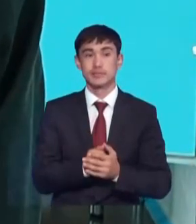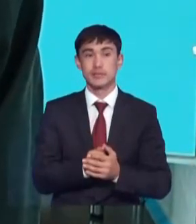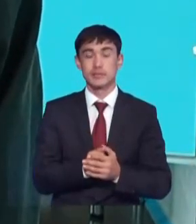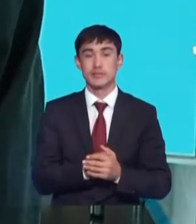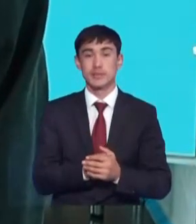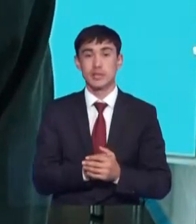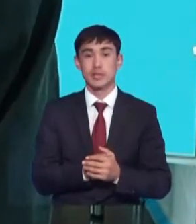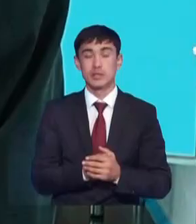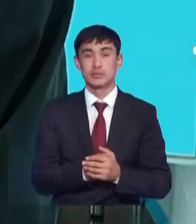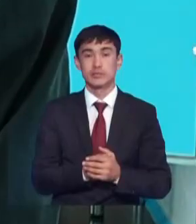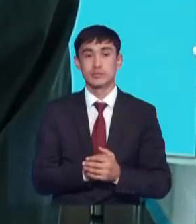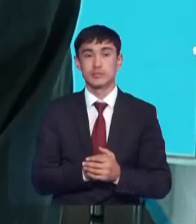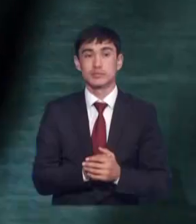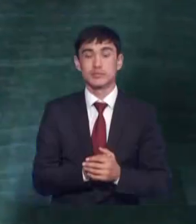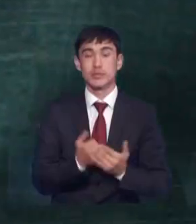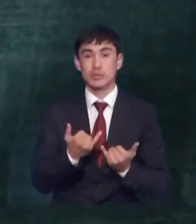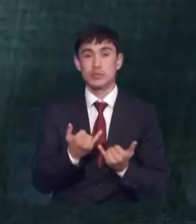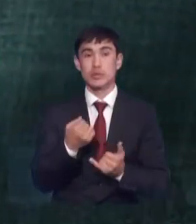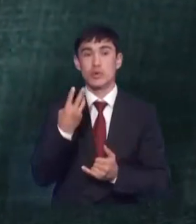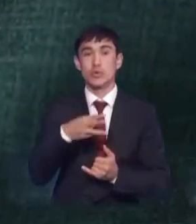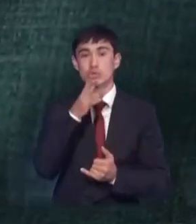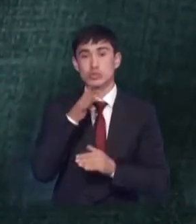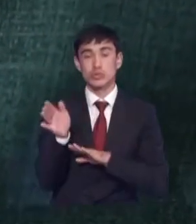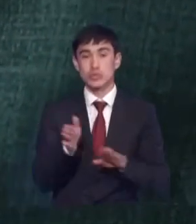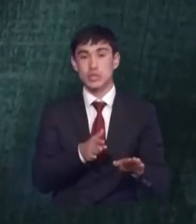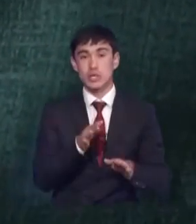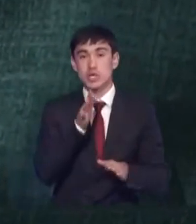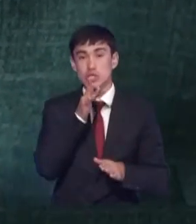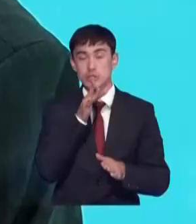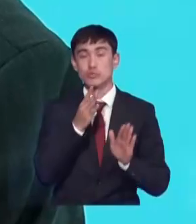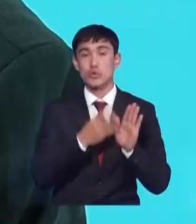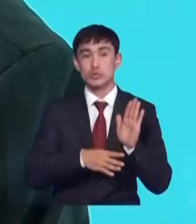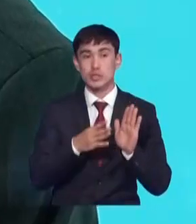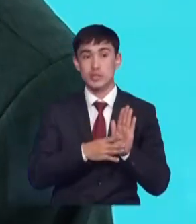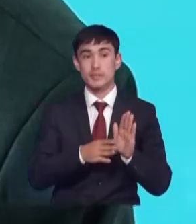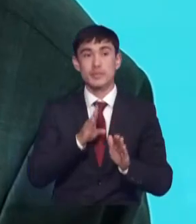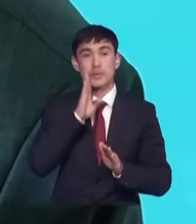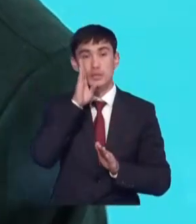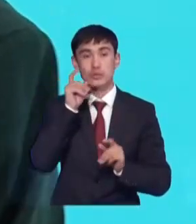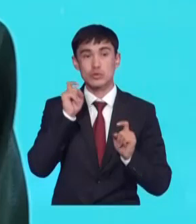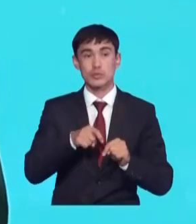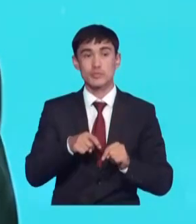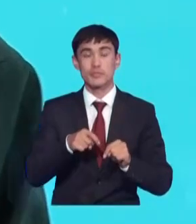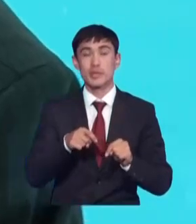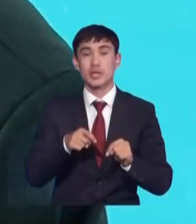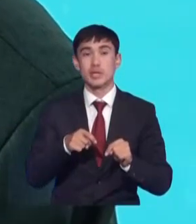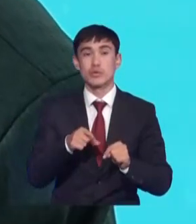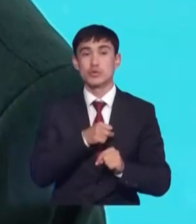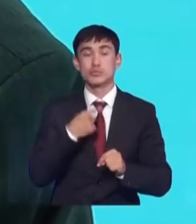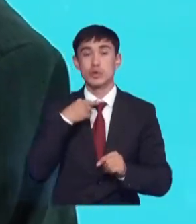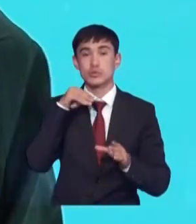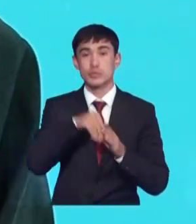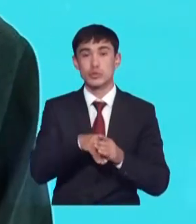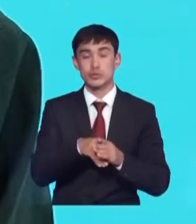бергем. Мне говорят, что там беру отсюда, каждый час об тохсанда. Тогнан турбос салова, возьмем